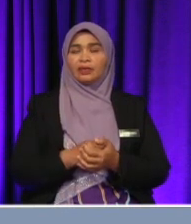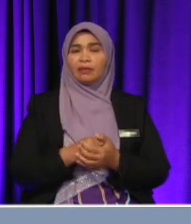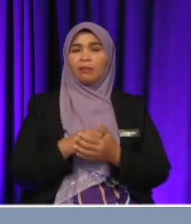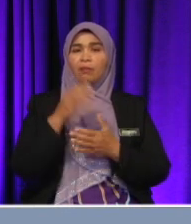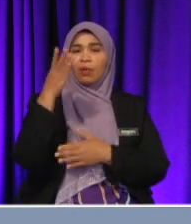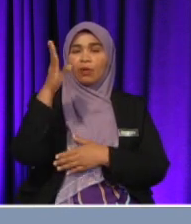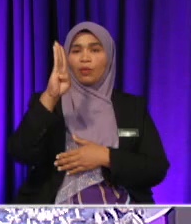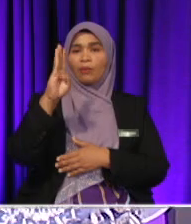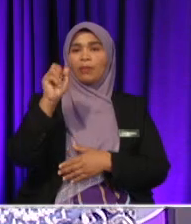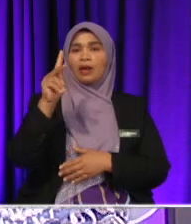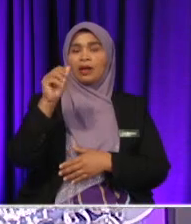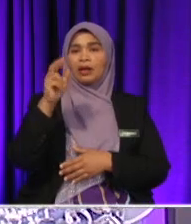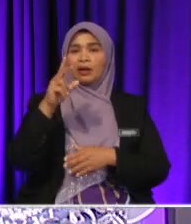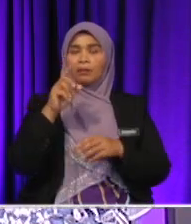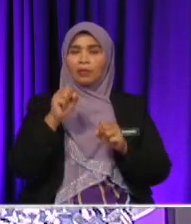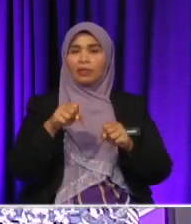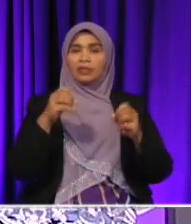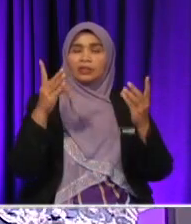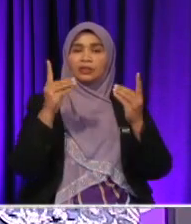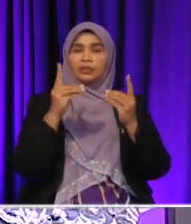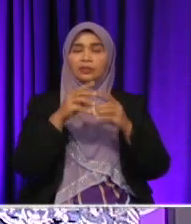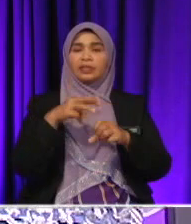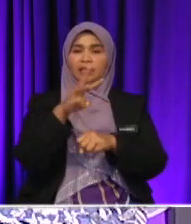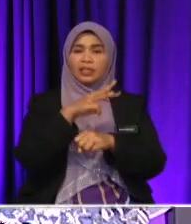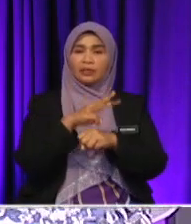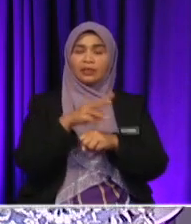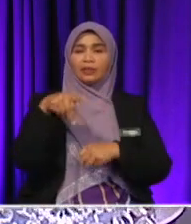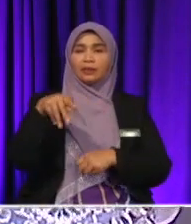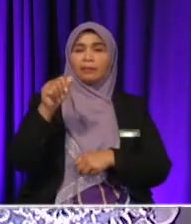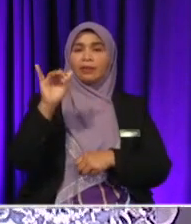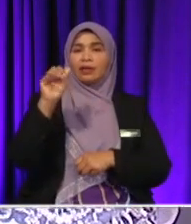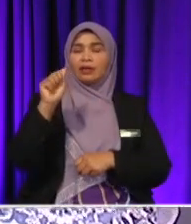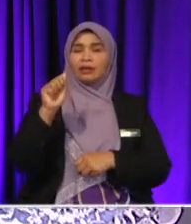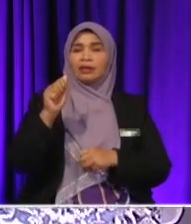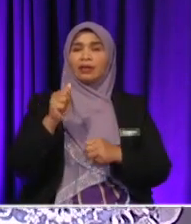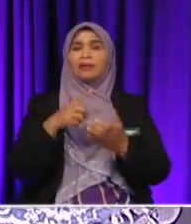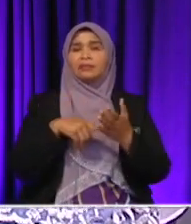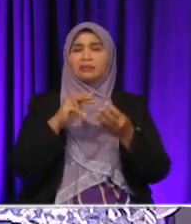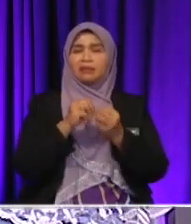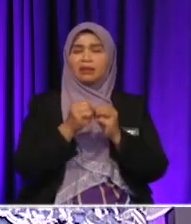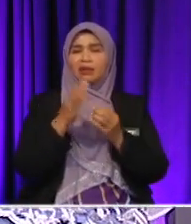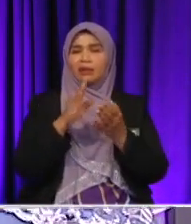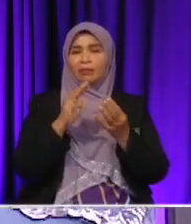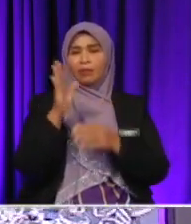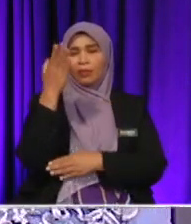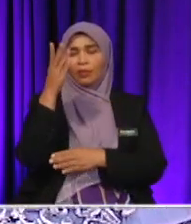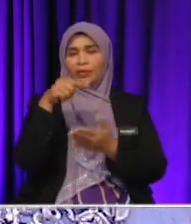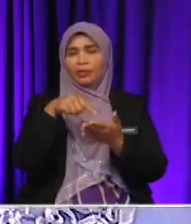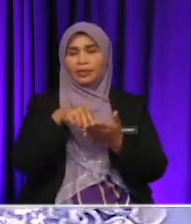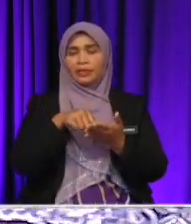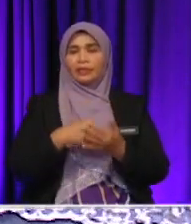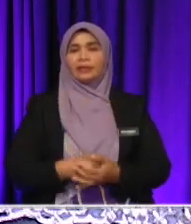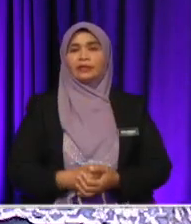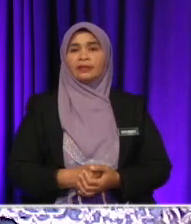boleh dijumpai di kawasan payung Apakah permasalahan pokok-pokok halofit nih kita tengok Ifan inilah